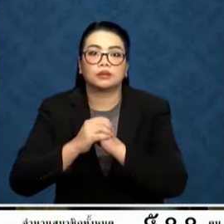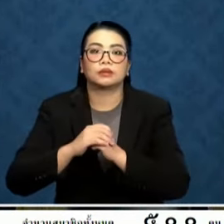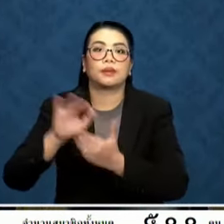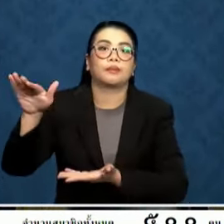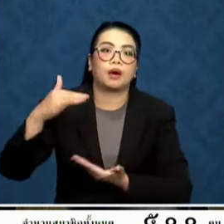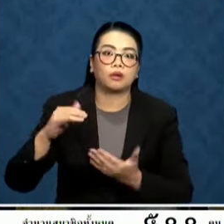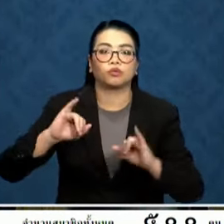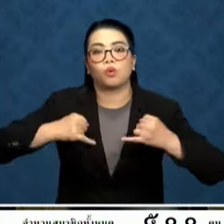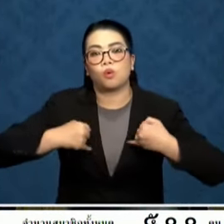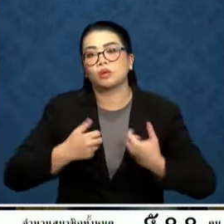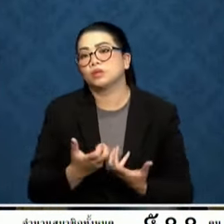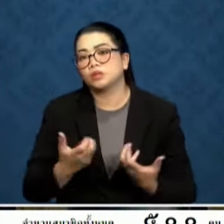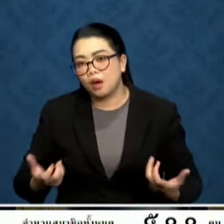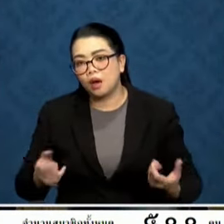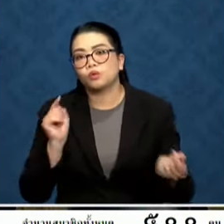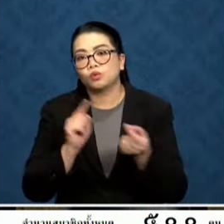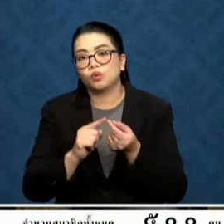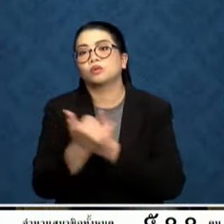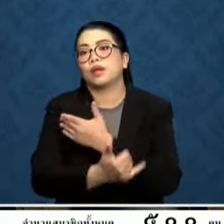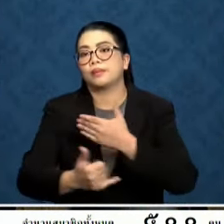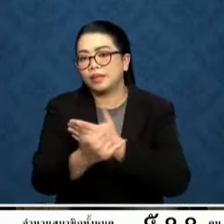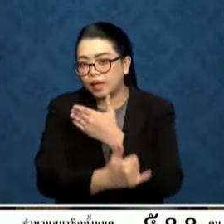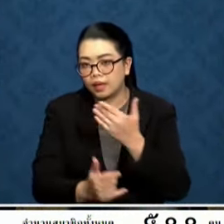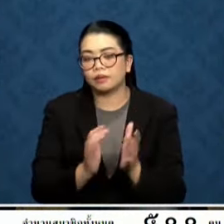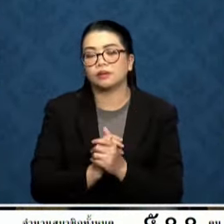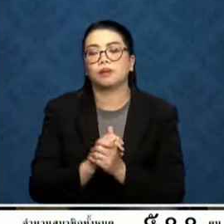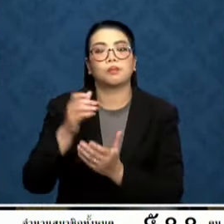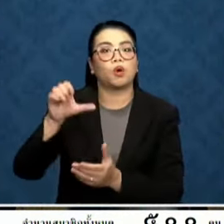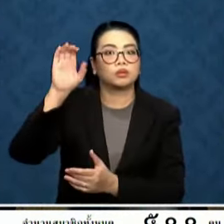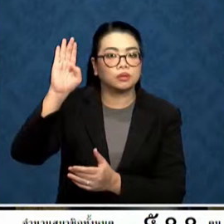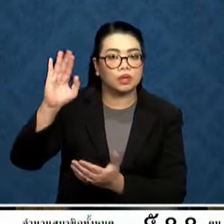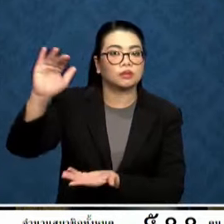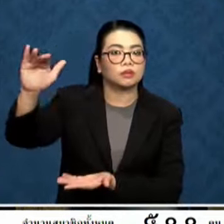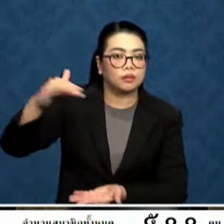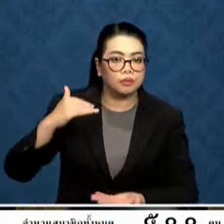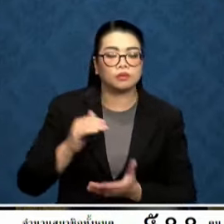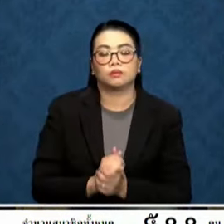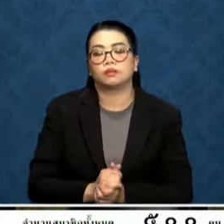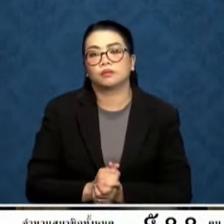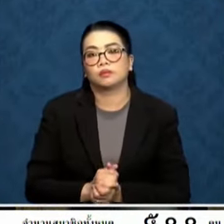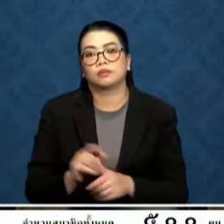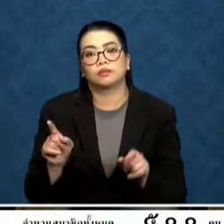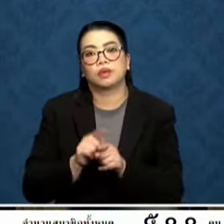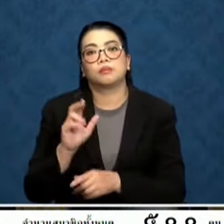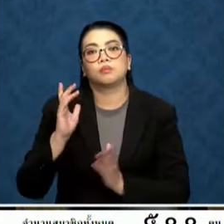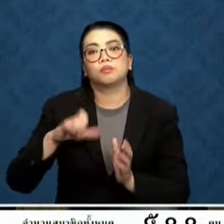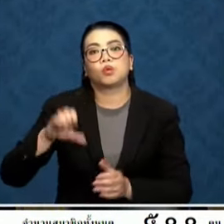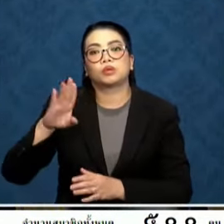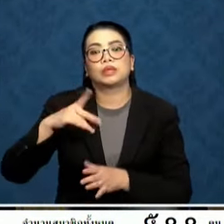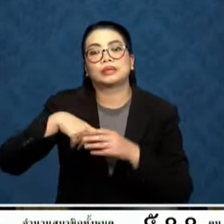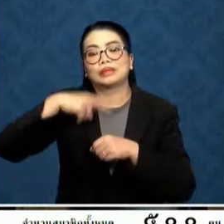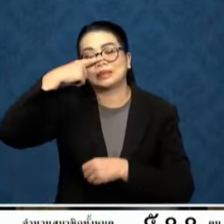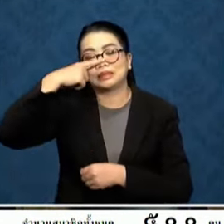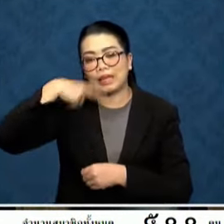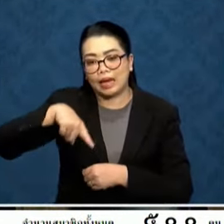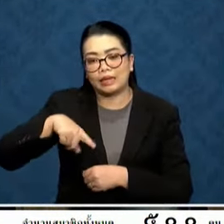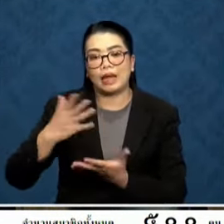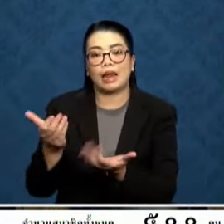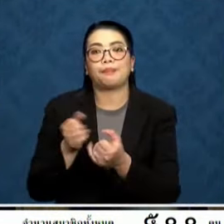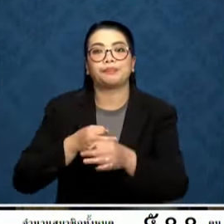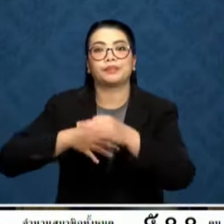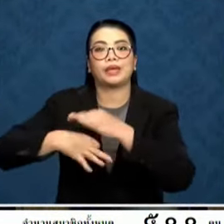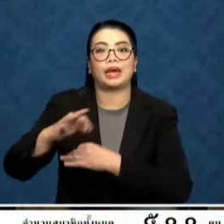หรือเจ้าของสินค้าโดยตรงจากต่างชาติหรือบริษัทที่เสมือนเป็นบริษัทคนไทยที่อยู่ในประเทศไทยก็ตาม